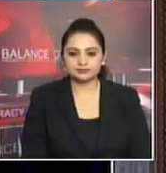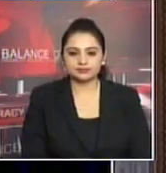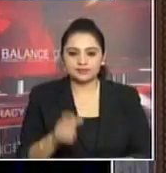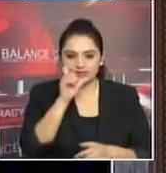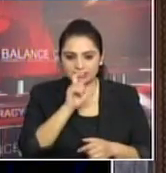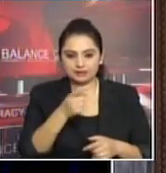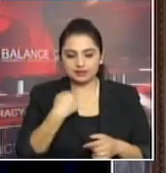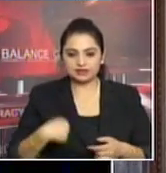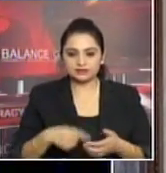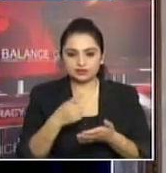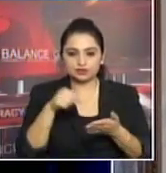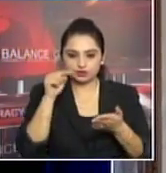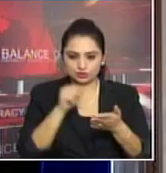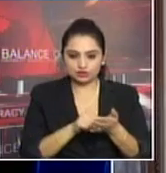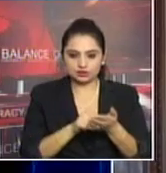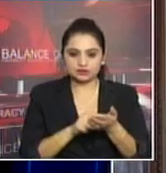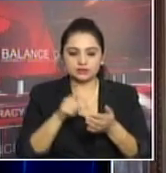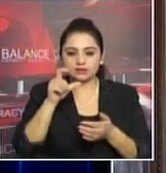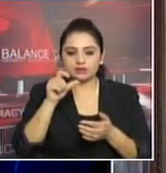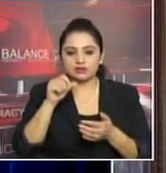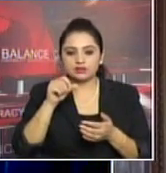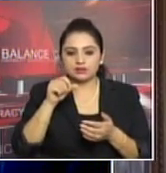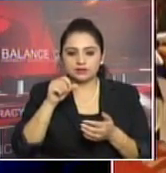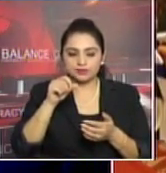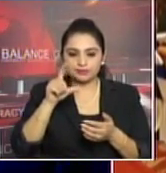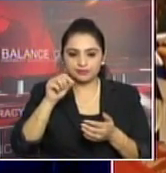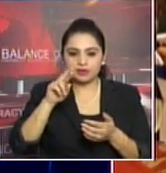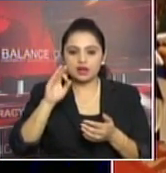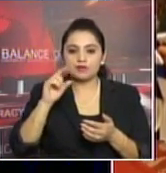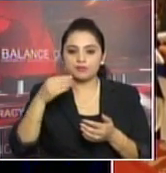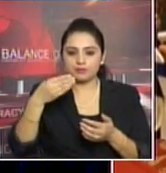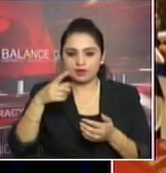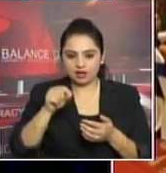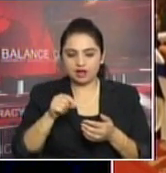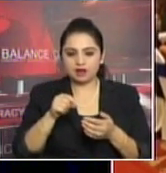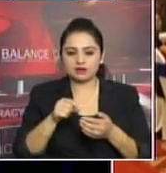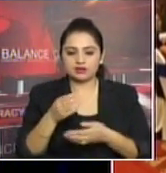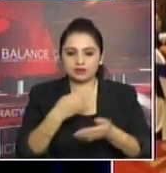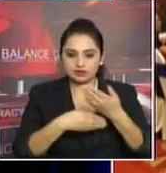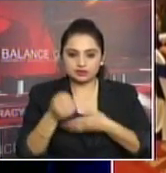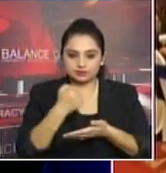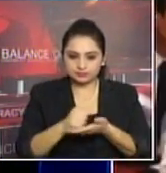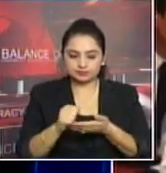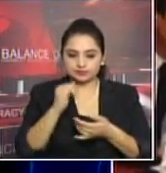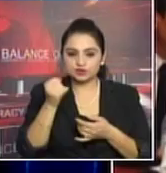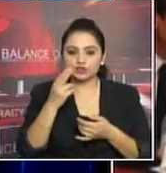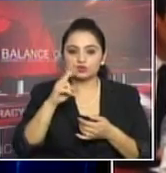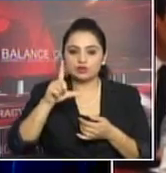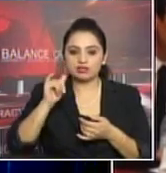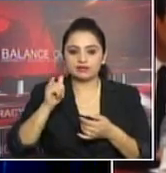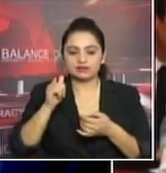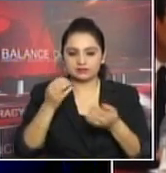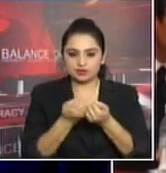नेपाल र चीन बीच ट्रान्जिट पारवहन सम्झौताको प्रोटोकलमा गत जुलाईमा नै हस्ताक्षर हुने घोषणा भएको थियो, तर